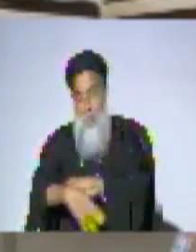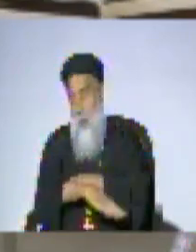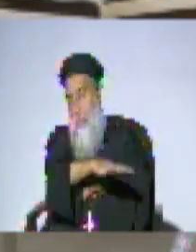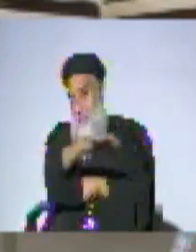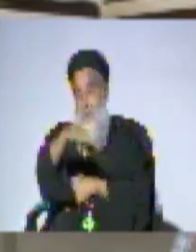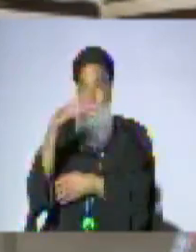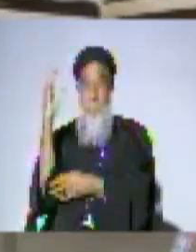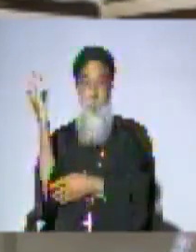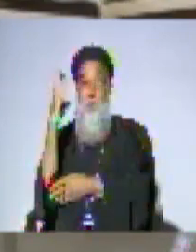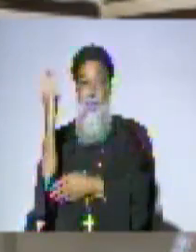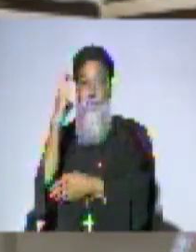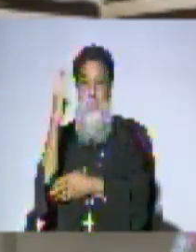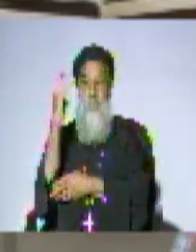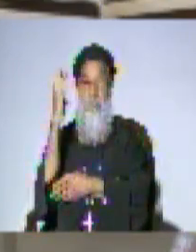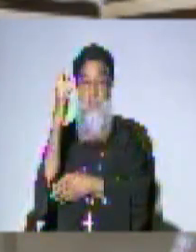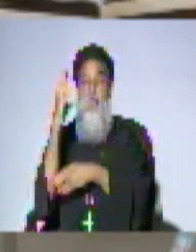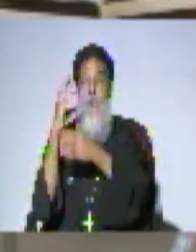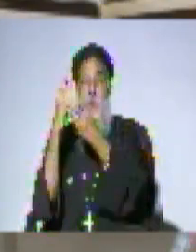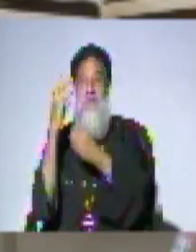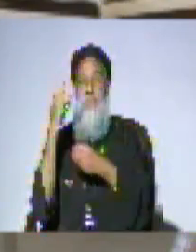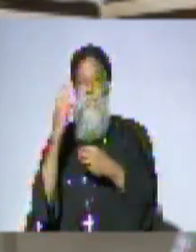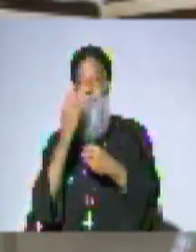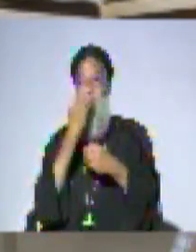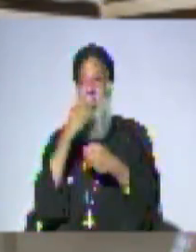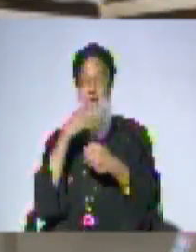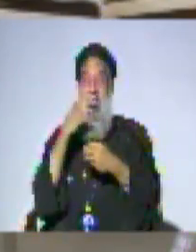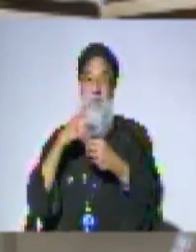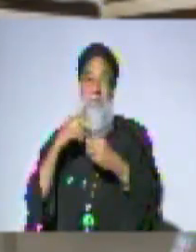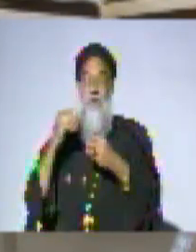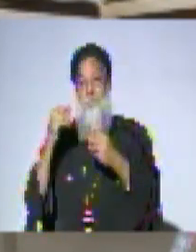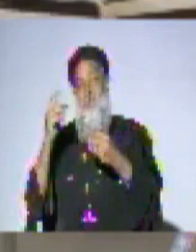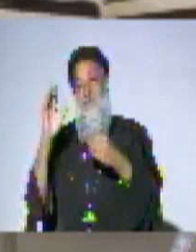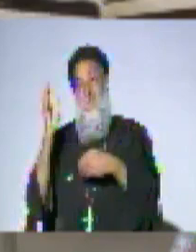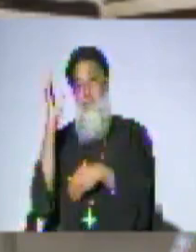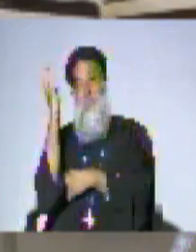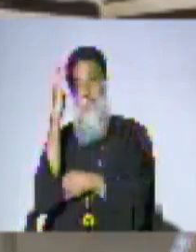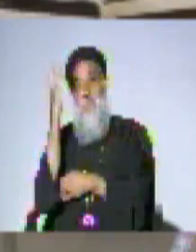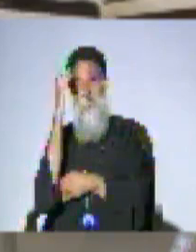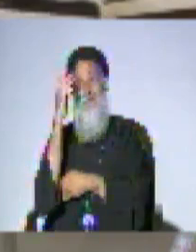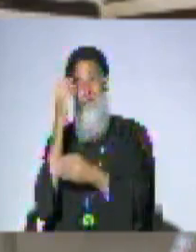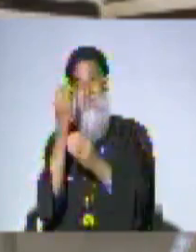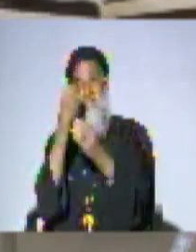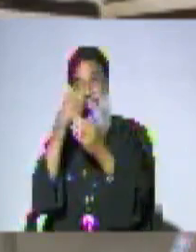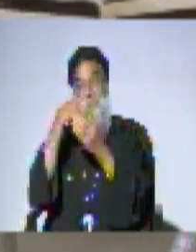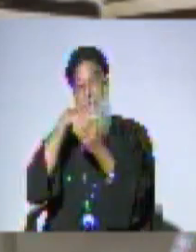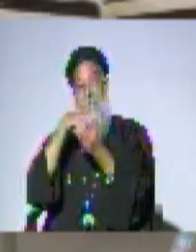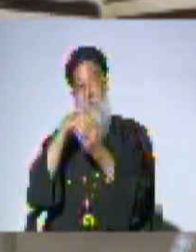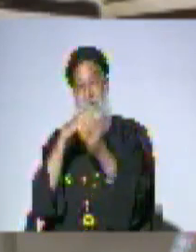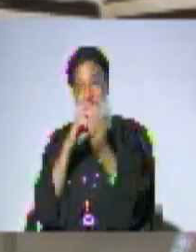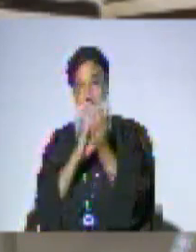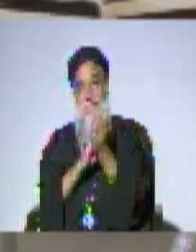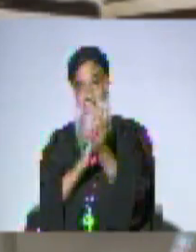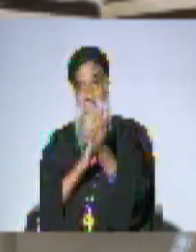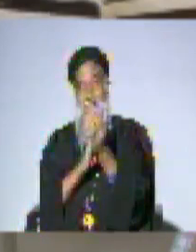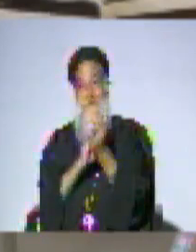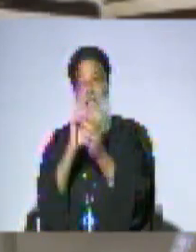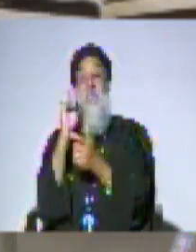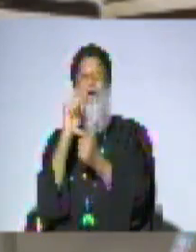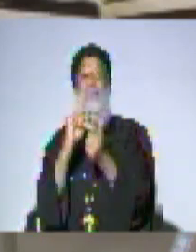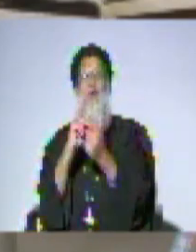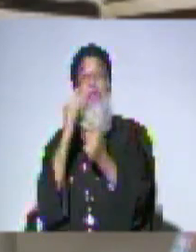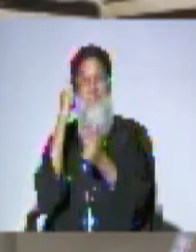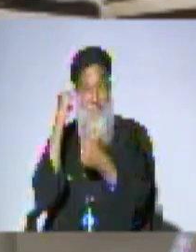يعني مثلا شجرة التين ما تطلعش ورق إلا عشان تداري على الثمر. ذلك السيد